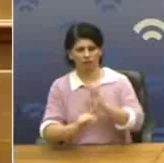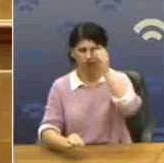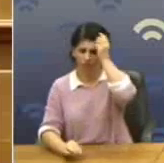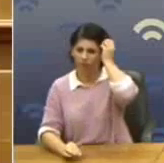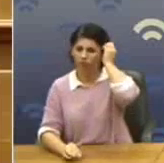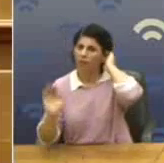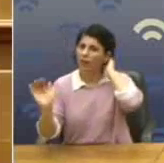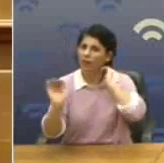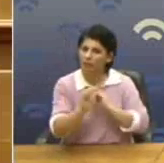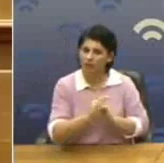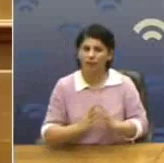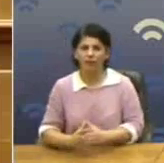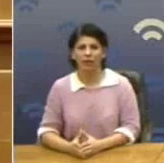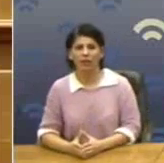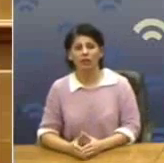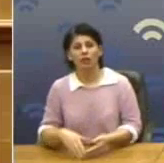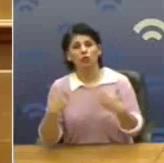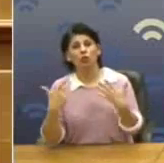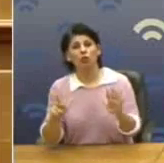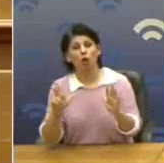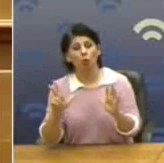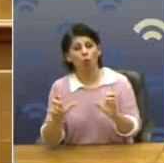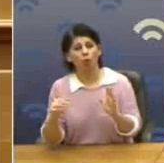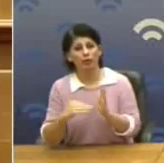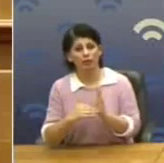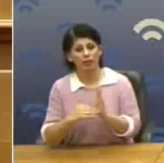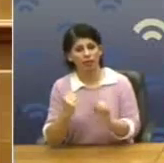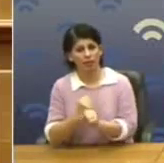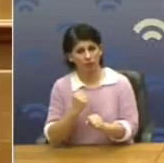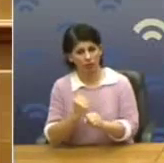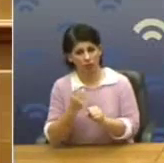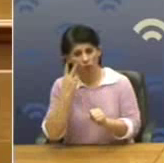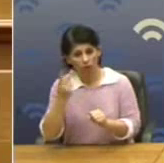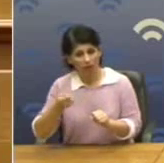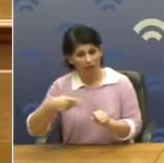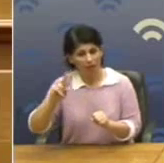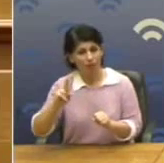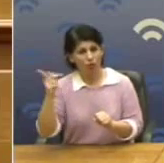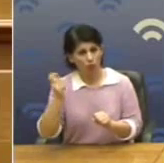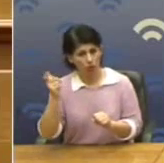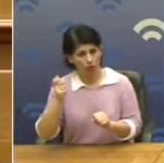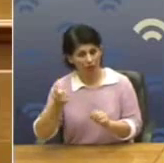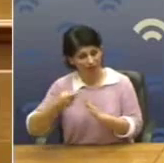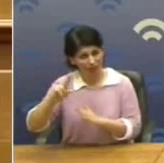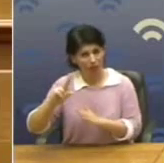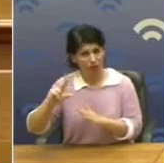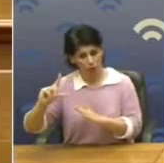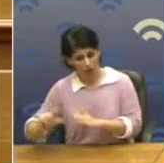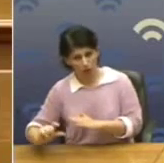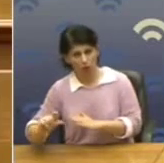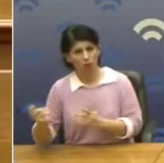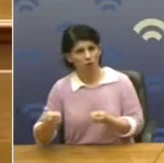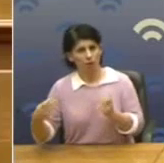απευθυνθείτε και στους 880.000 εργαζόμενους που είδαν αυξήσεις στους μισθούς τους με την αύξηση του κατώτατου που κάναμε το 19 και